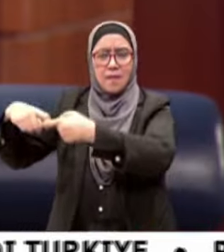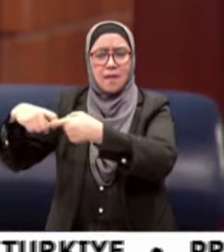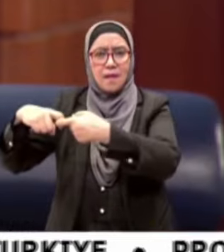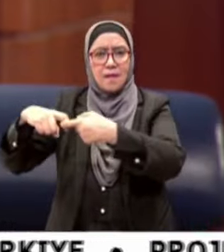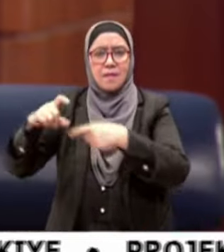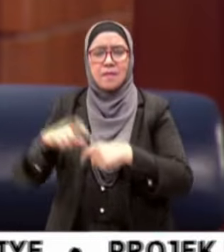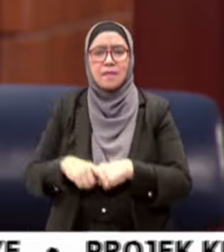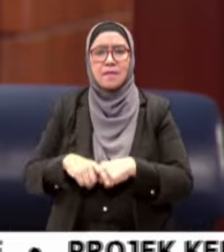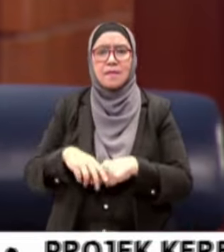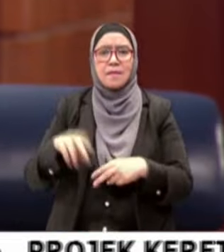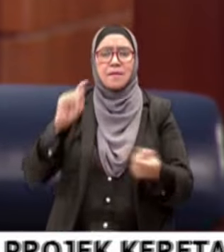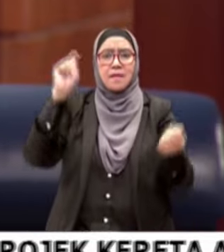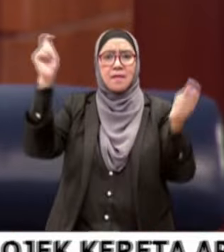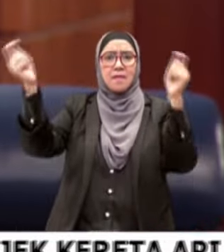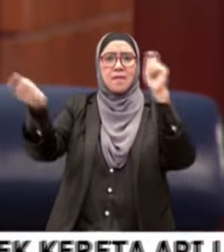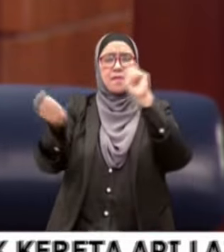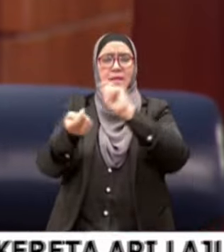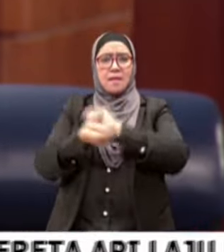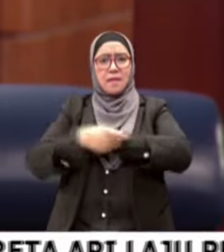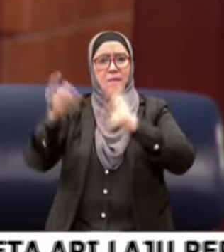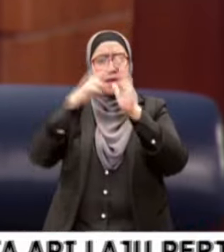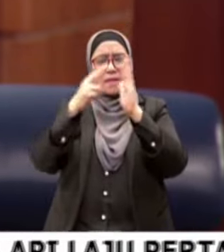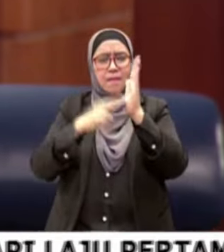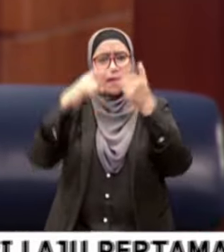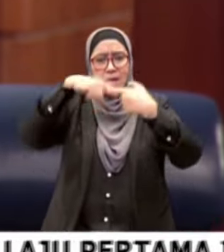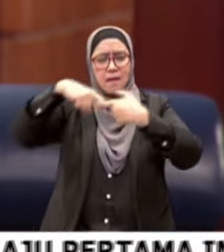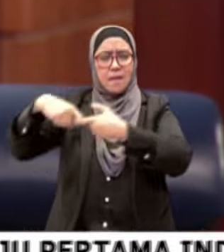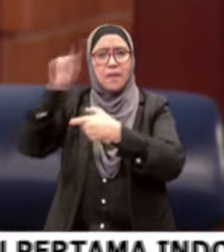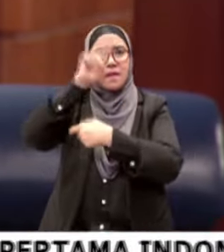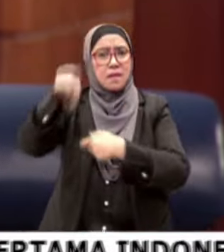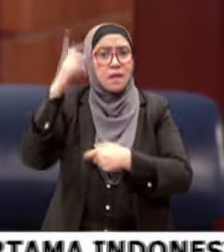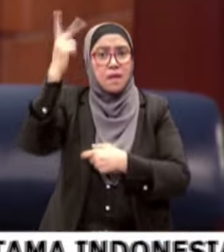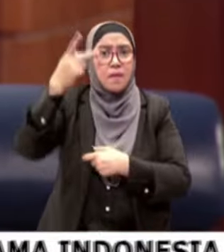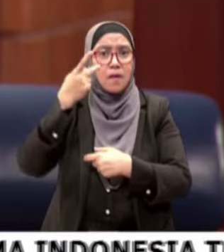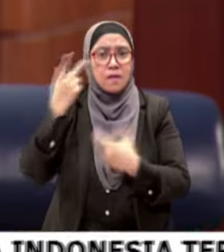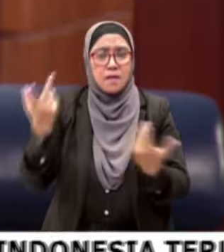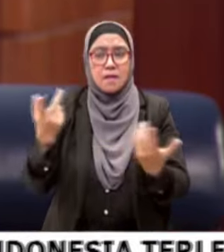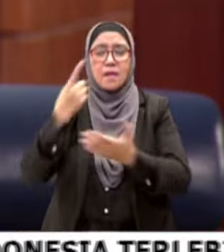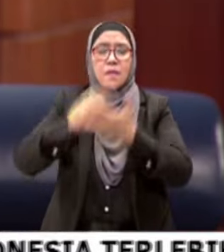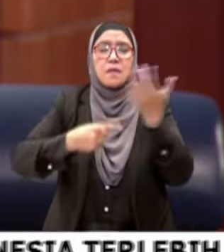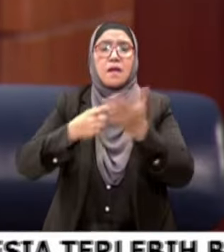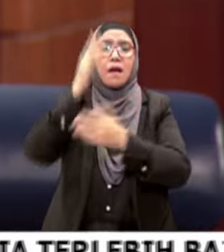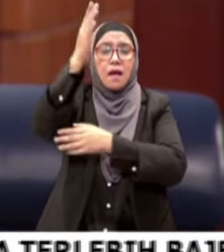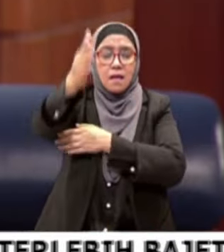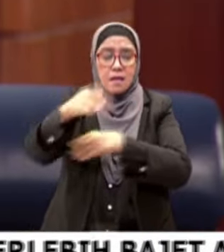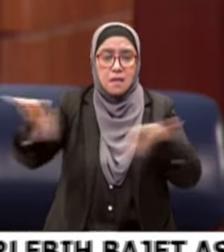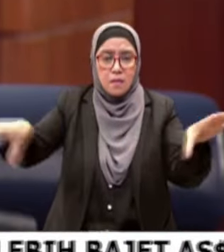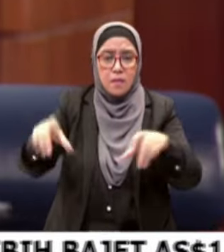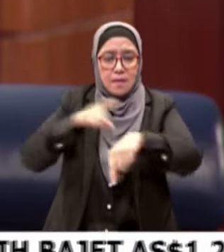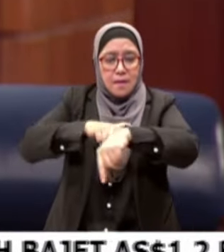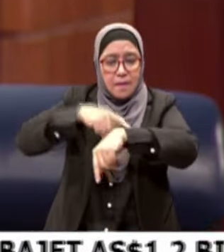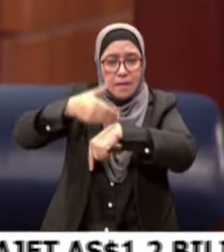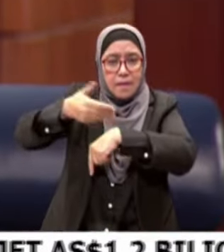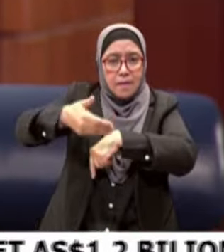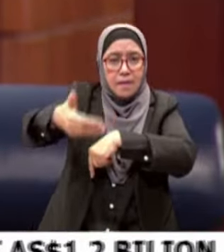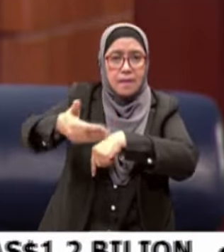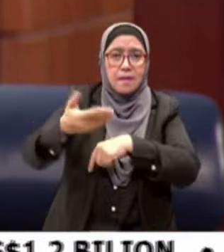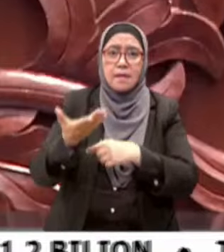pertanyaan politik apakah ia akan diusahakan dalam masa yang dekat ini terima kasih